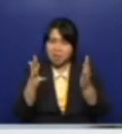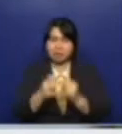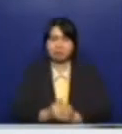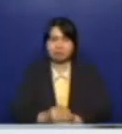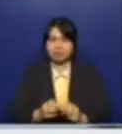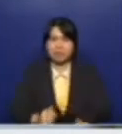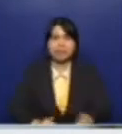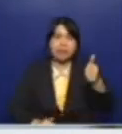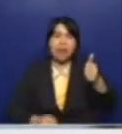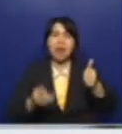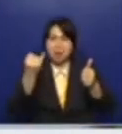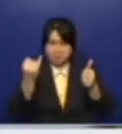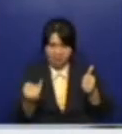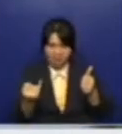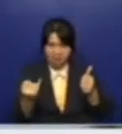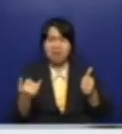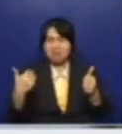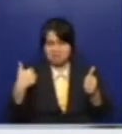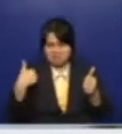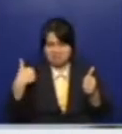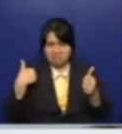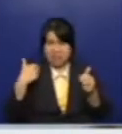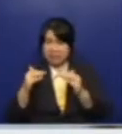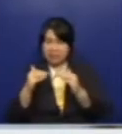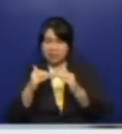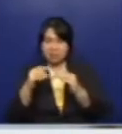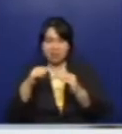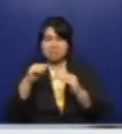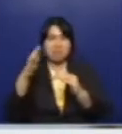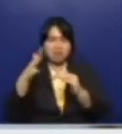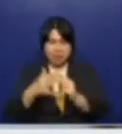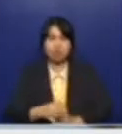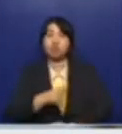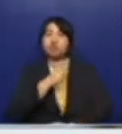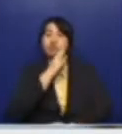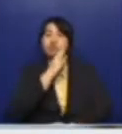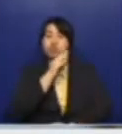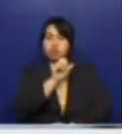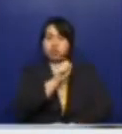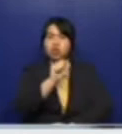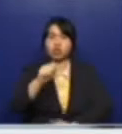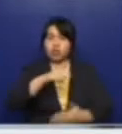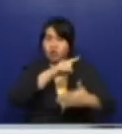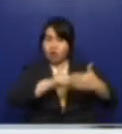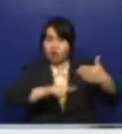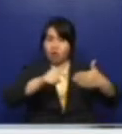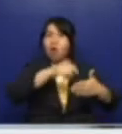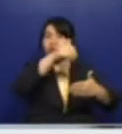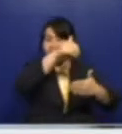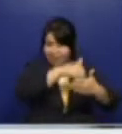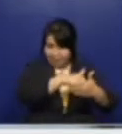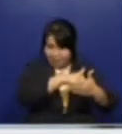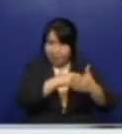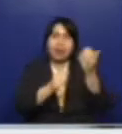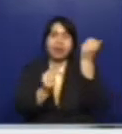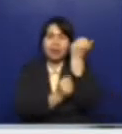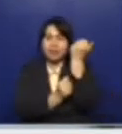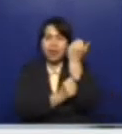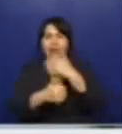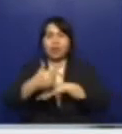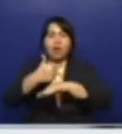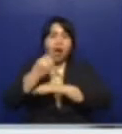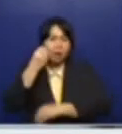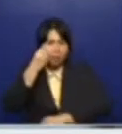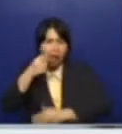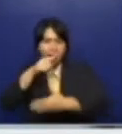ชนะแค่นั้นเองสมมติว่ามีการเลือกตั้งส.ส.มีการเลือกตั้งกำนันผู้ใหญ่บ้านแล้